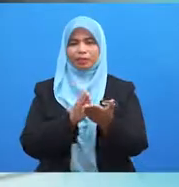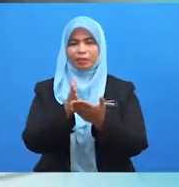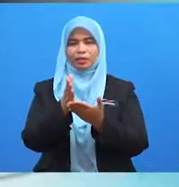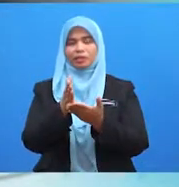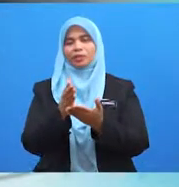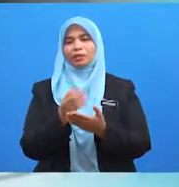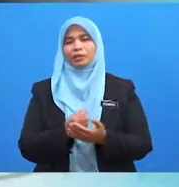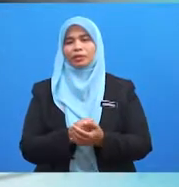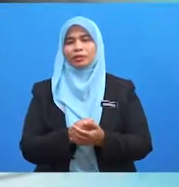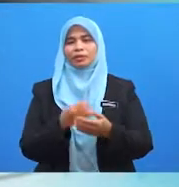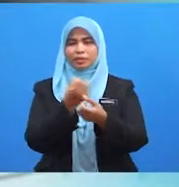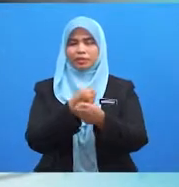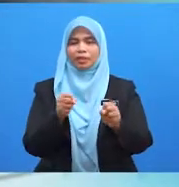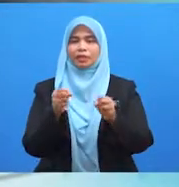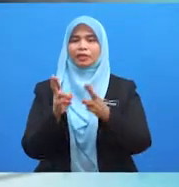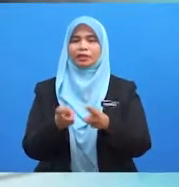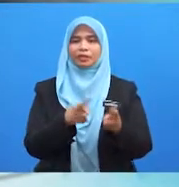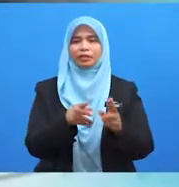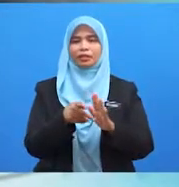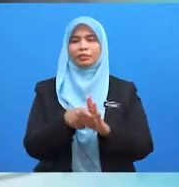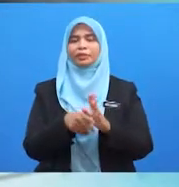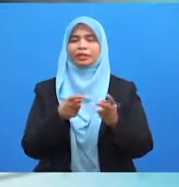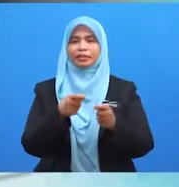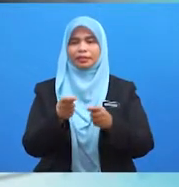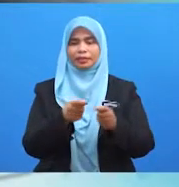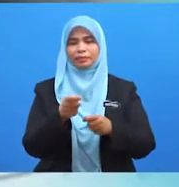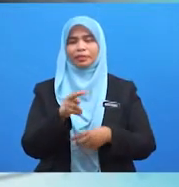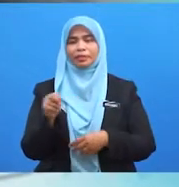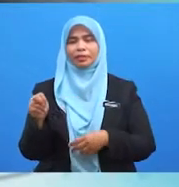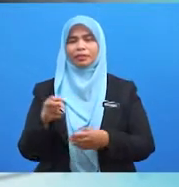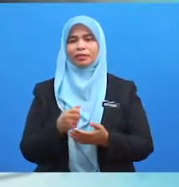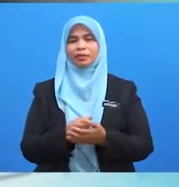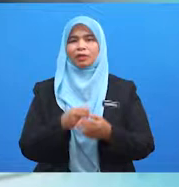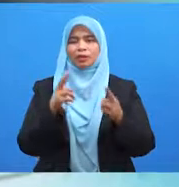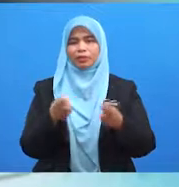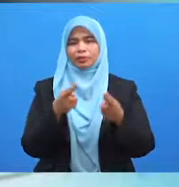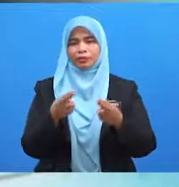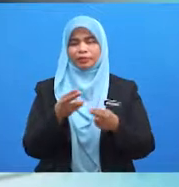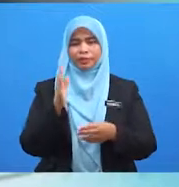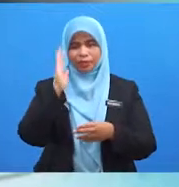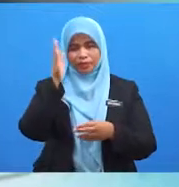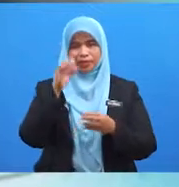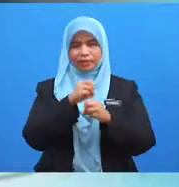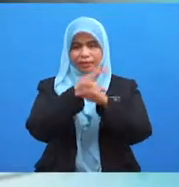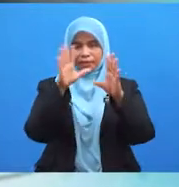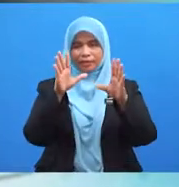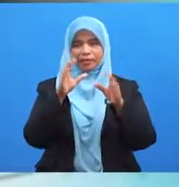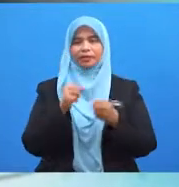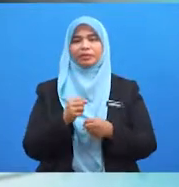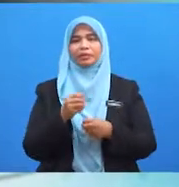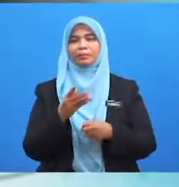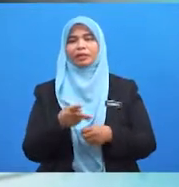Seterusnya, penyediaan rancangan pentadbiran. Usahawan akan menerangkan